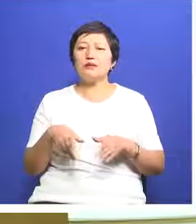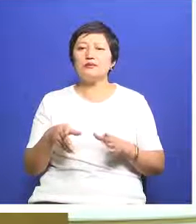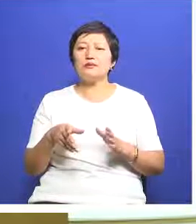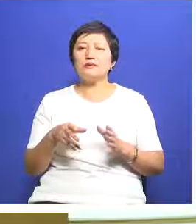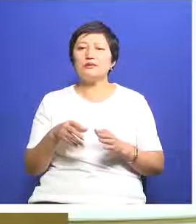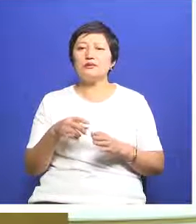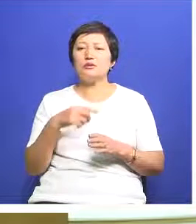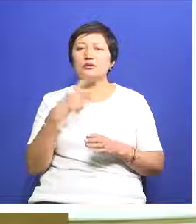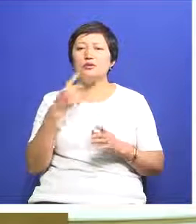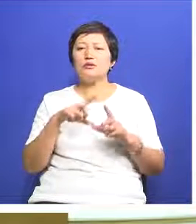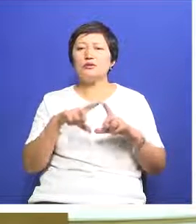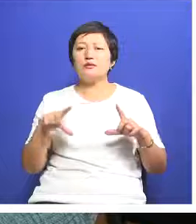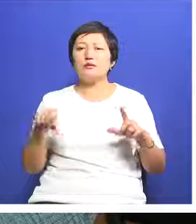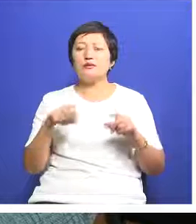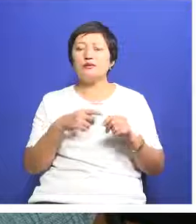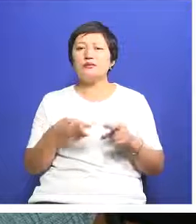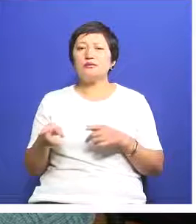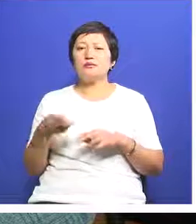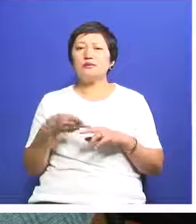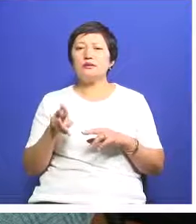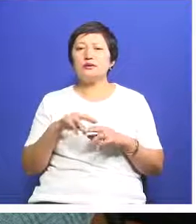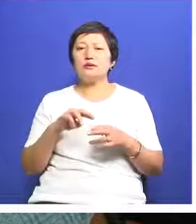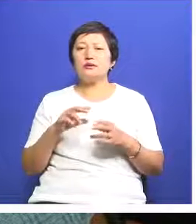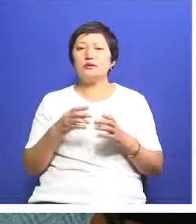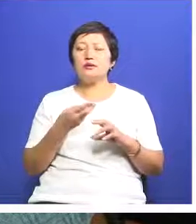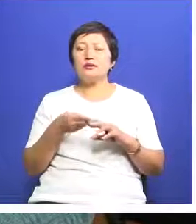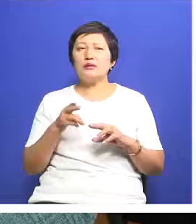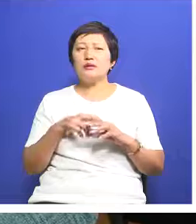көчөсүн усунуп атырмын. Жана да